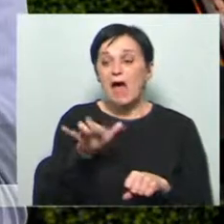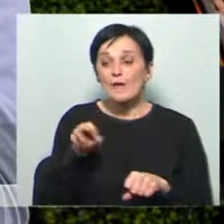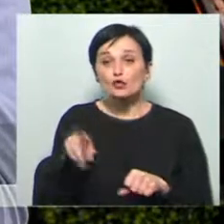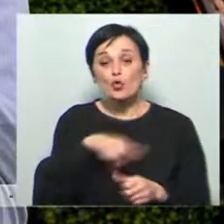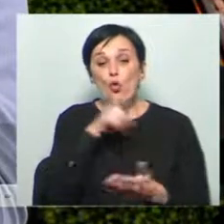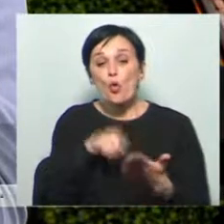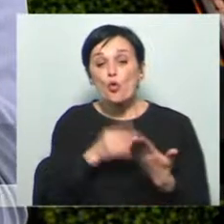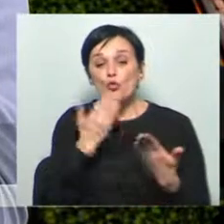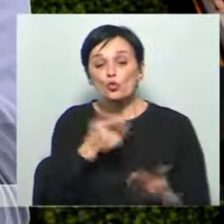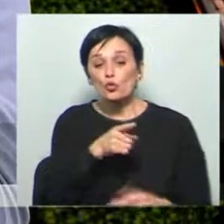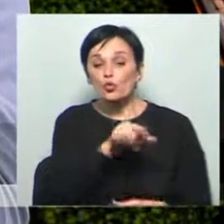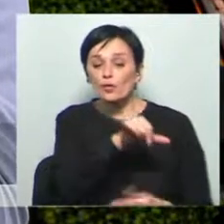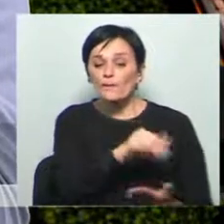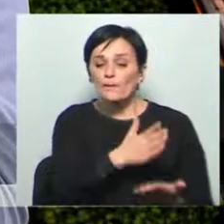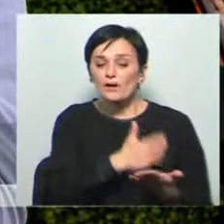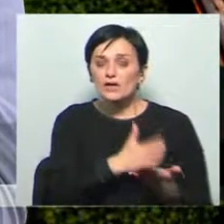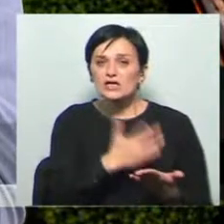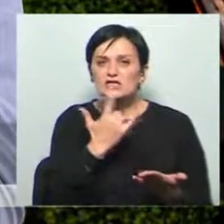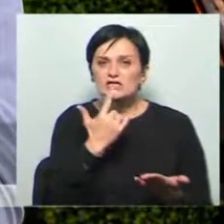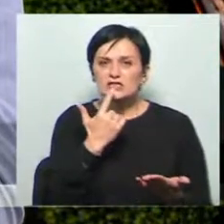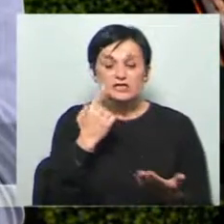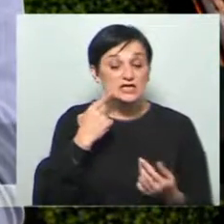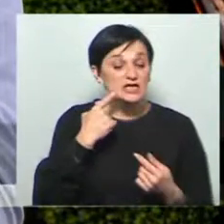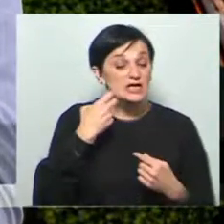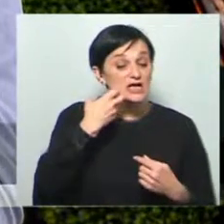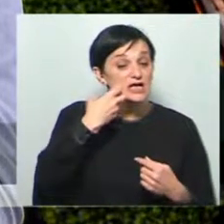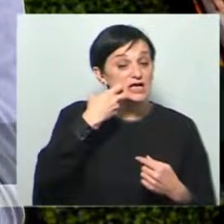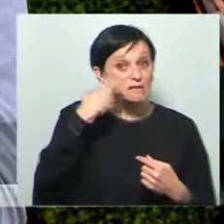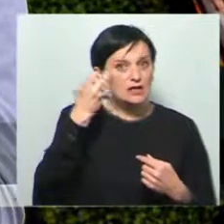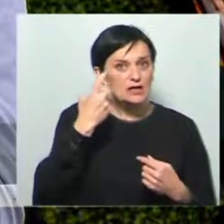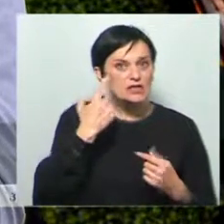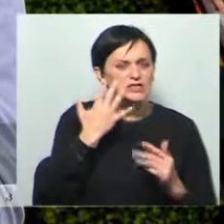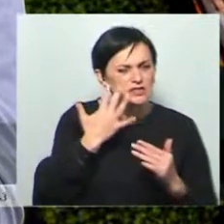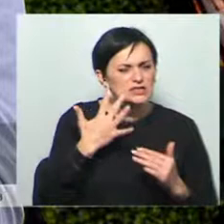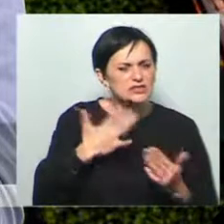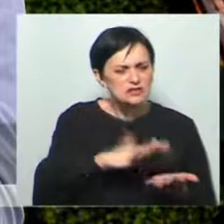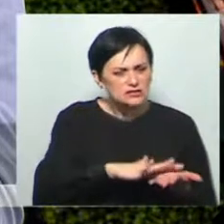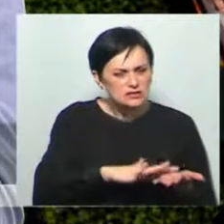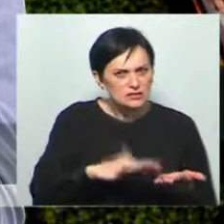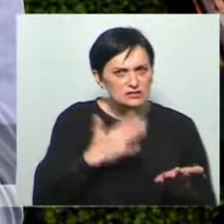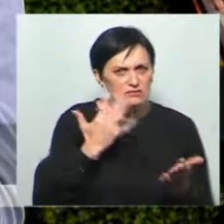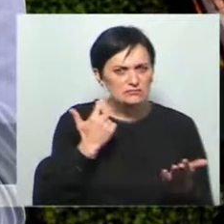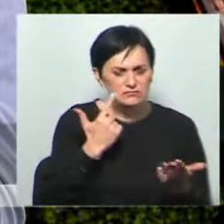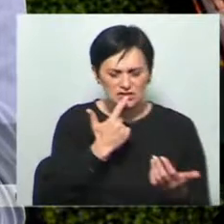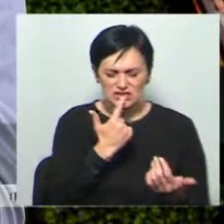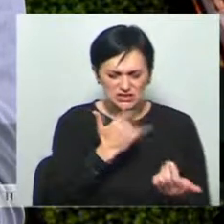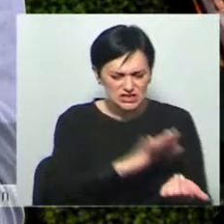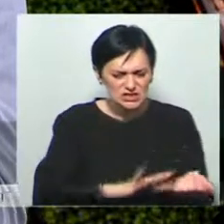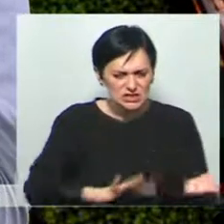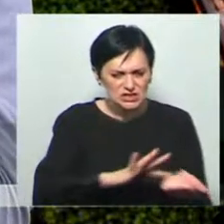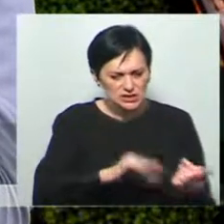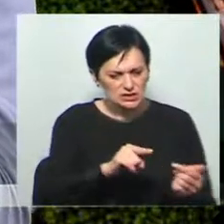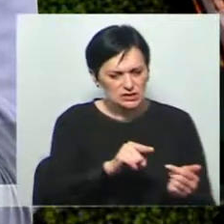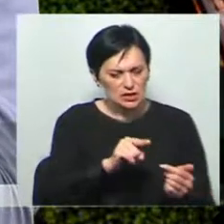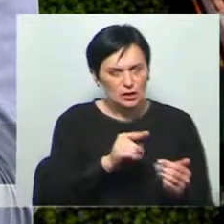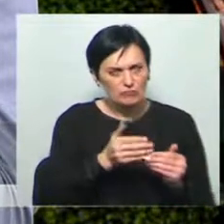ეს. აქვს თუ არა გახანგრძლივებული სისხლდენა და კბილის ამოღების შემთხვევაში. ეს ძალიან მნიშვნელოვანი ფაქტია. თუ ეს ადამიანი ამბობს,